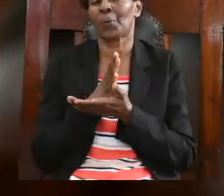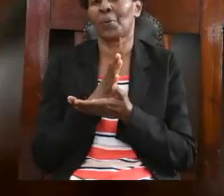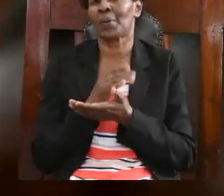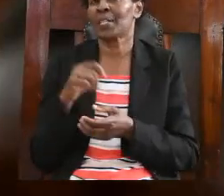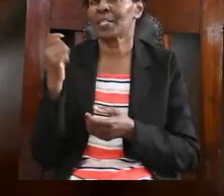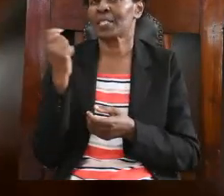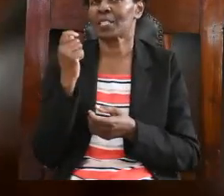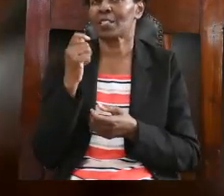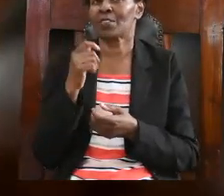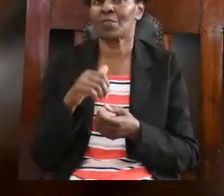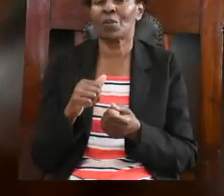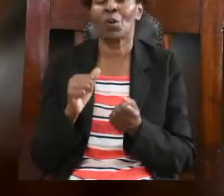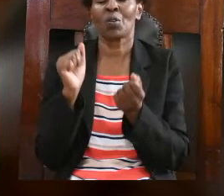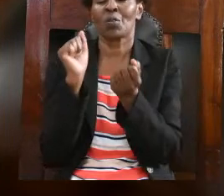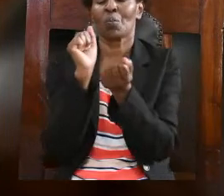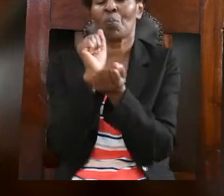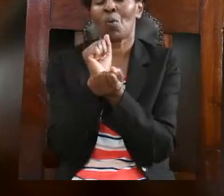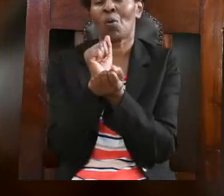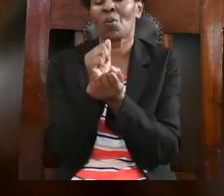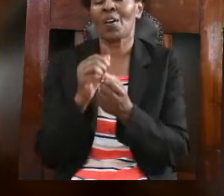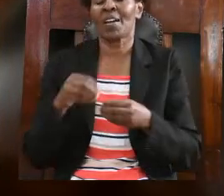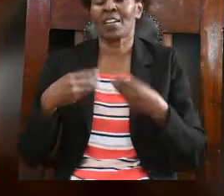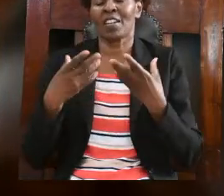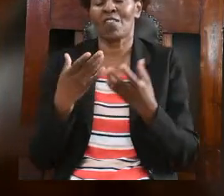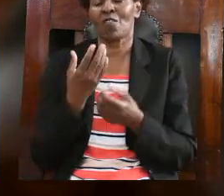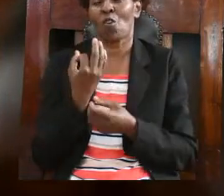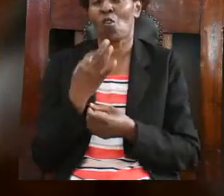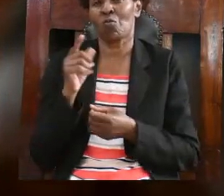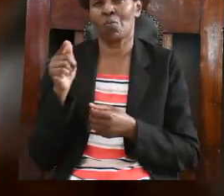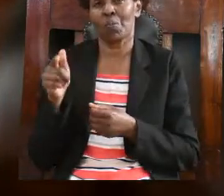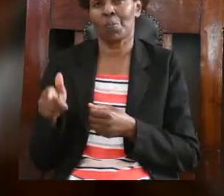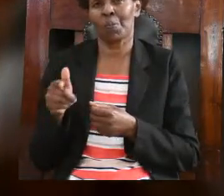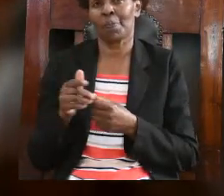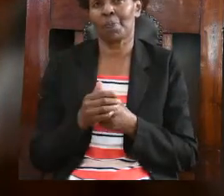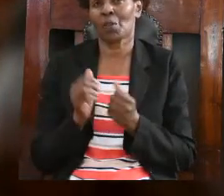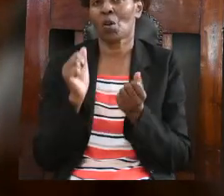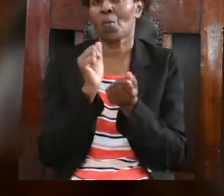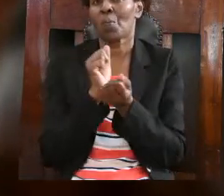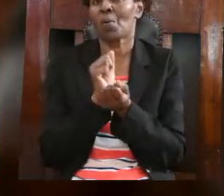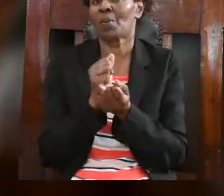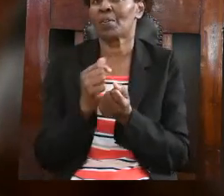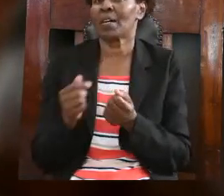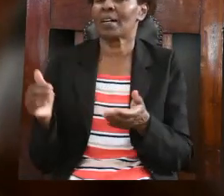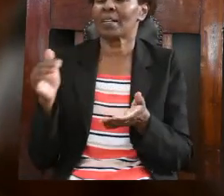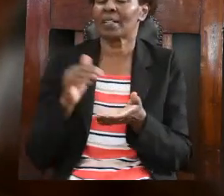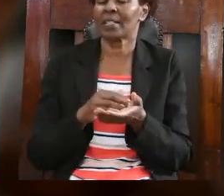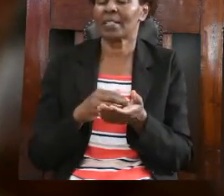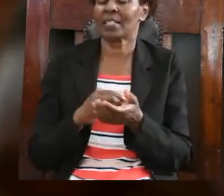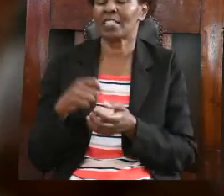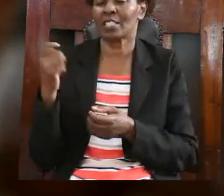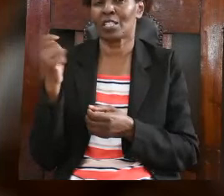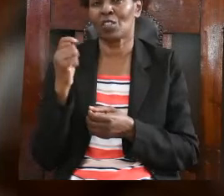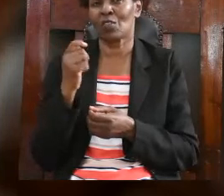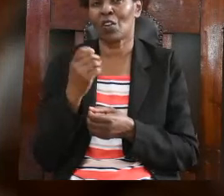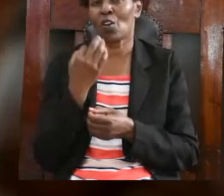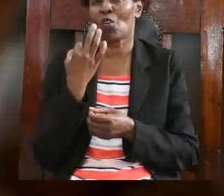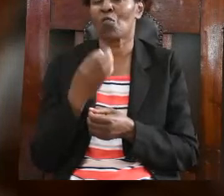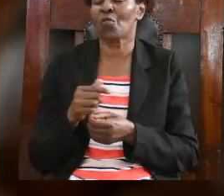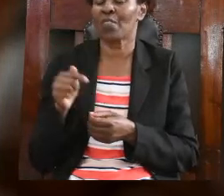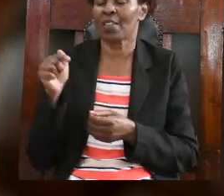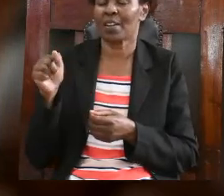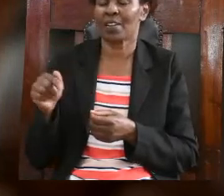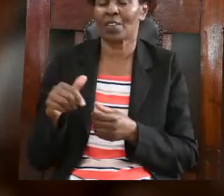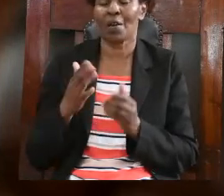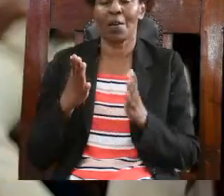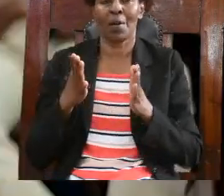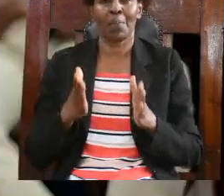ambao Paulo anautoa wa Timotheo. Paulo pia anapeana ushuhuda wa Epaphroditus. Anasema